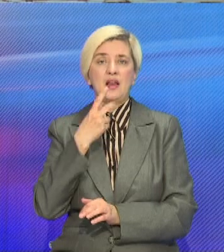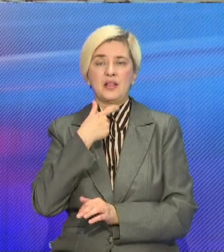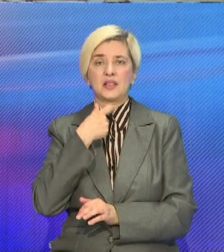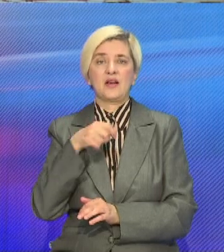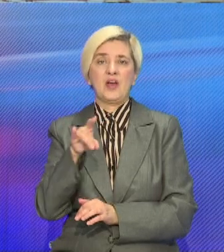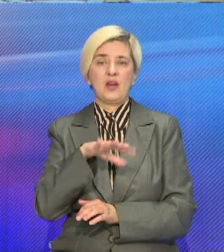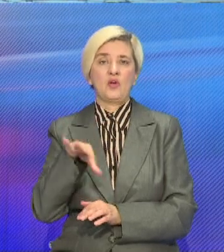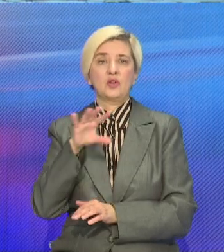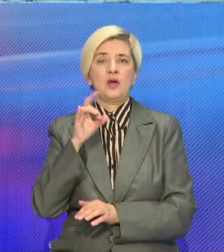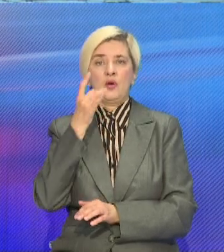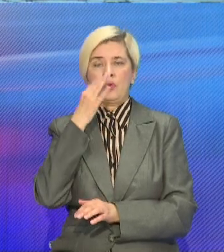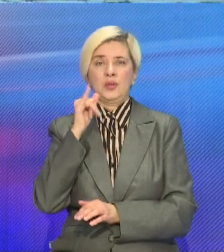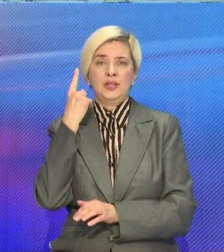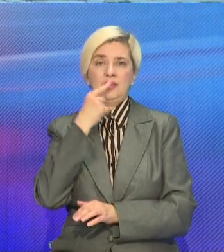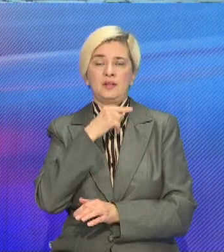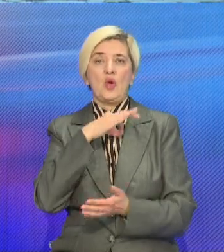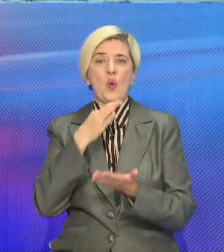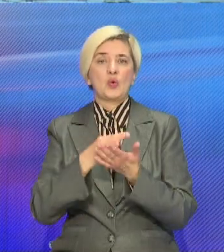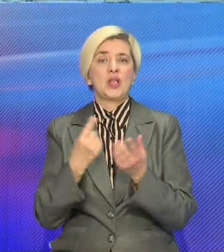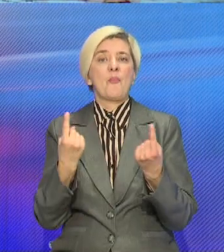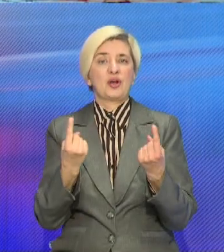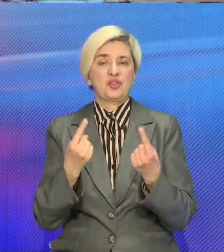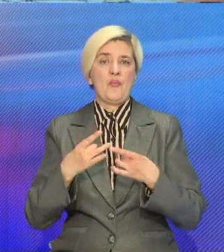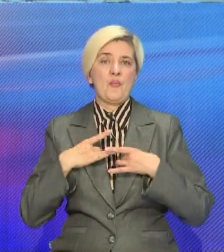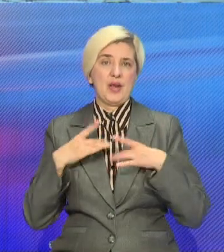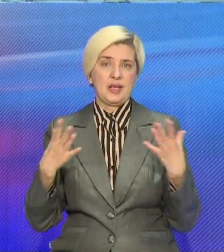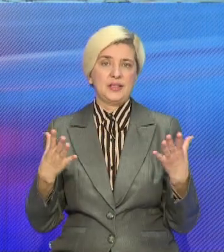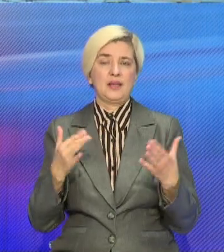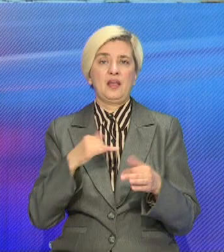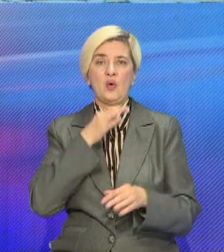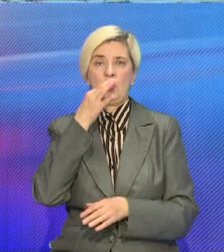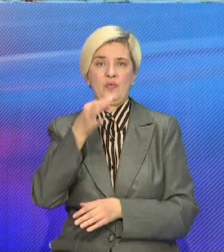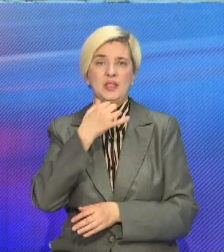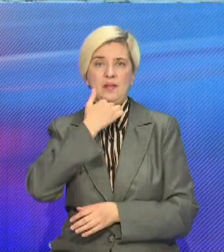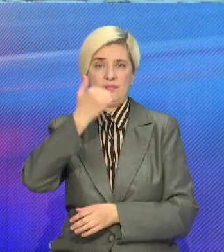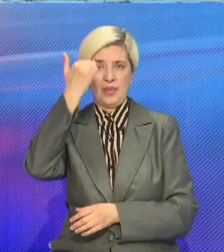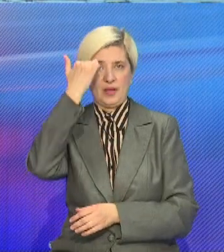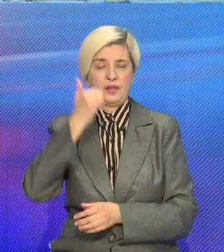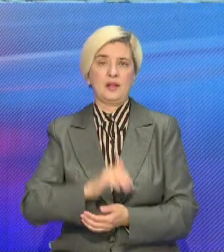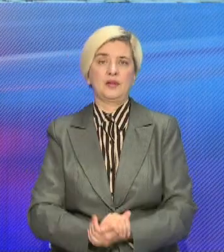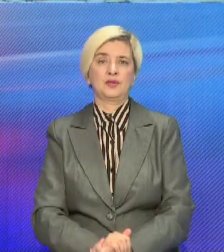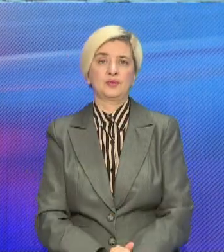масштаб спортивно-оздоровленчага свята і отказали на гэта падзякай. Тетяна Гришук, падрабязней.